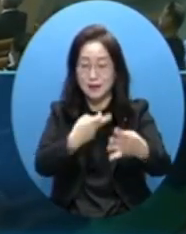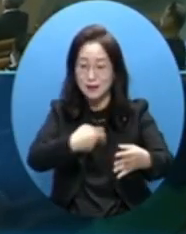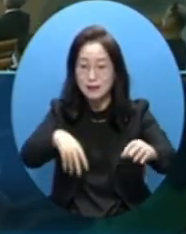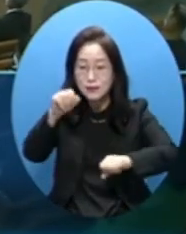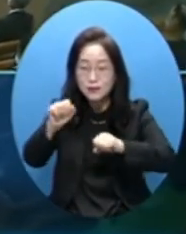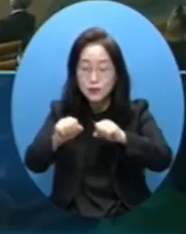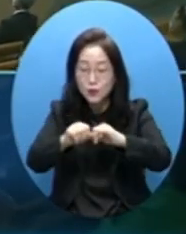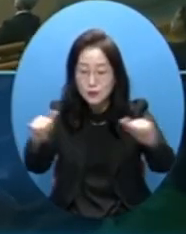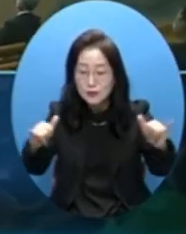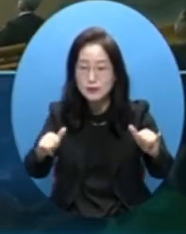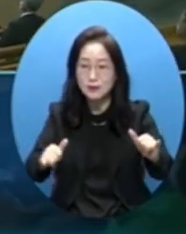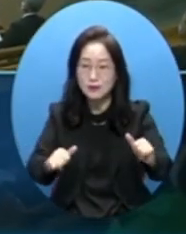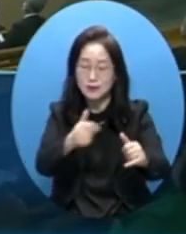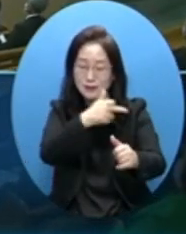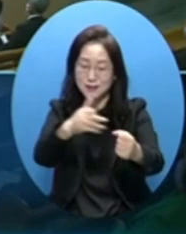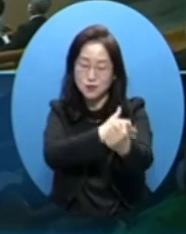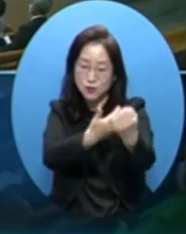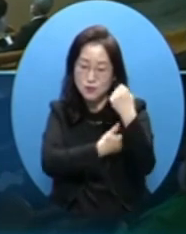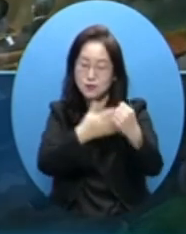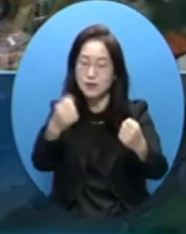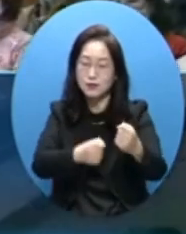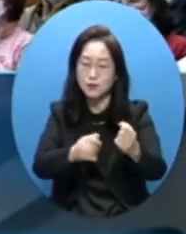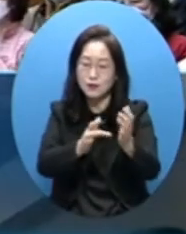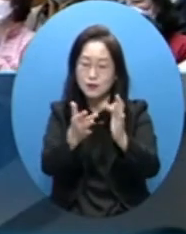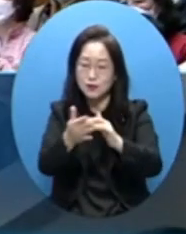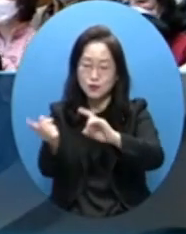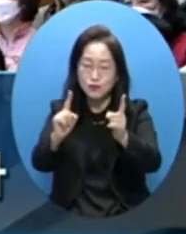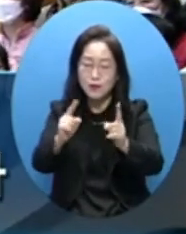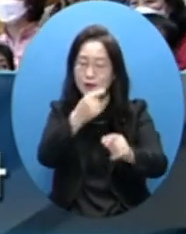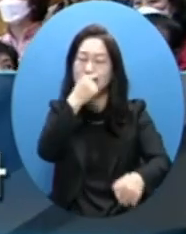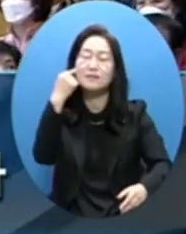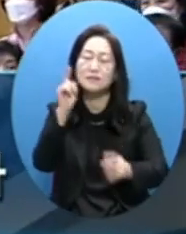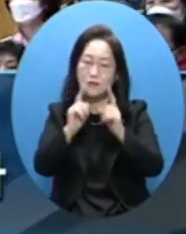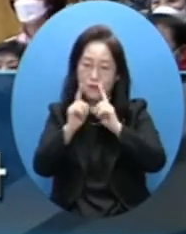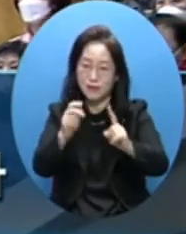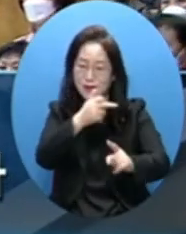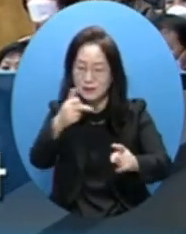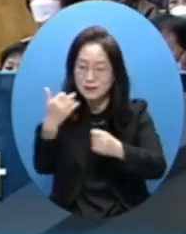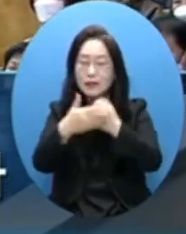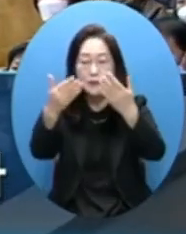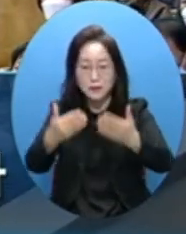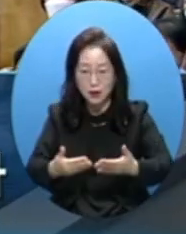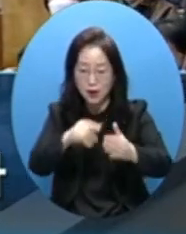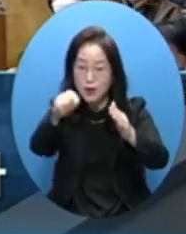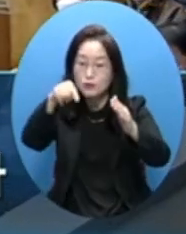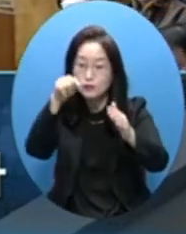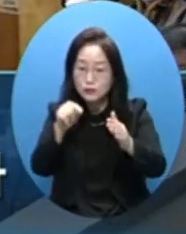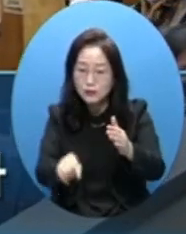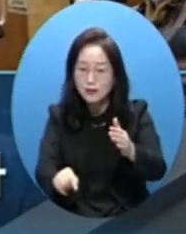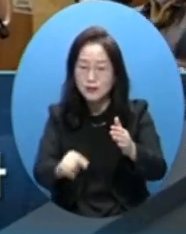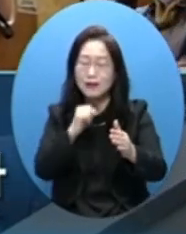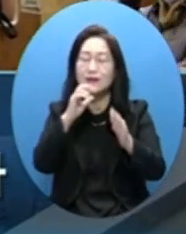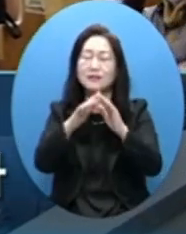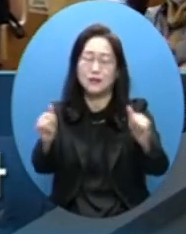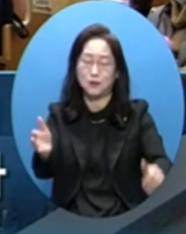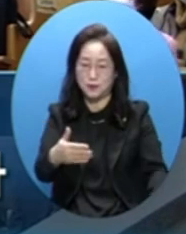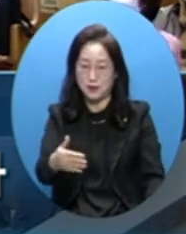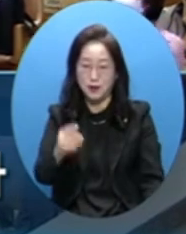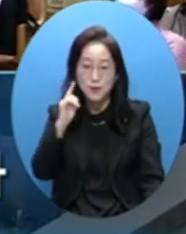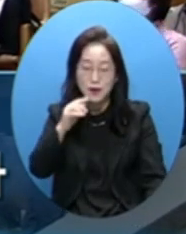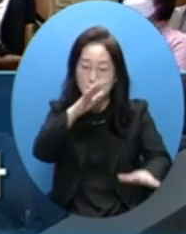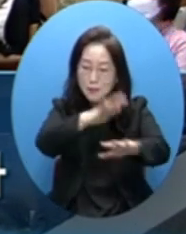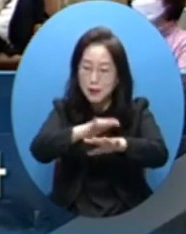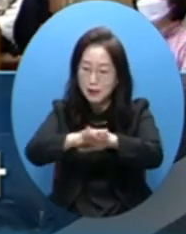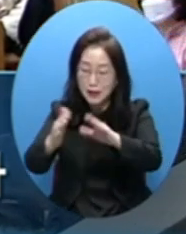큰 권능으로 주 예수의 부활을 증언하니 우리가 큰 은혜를 받아 그 중에 가난한 사람이 없으니 이는 밭과